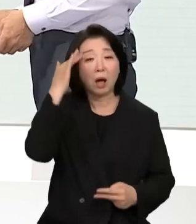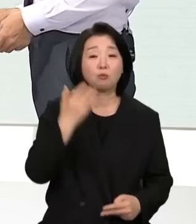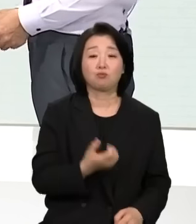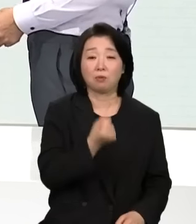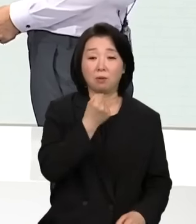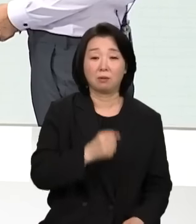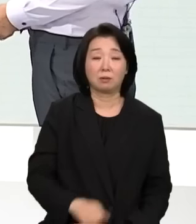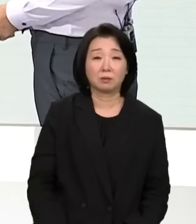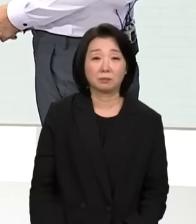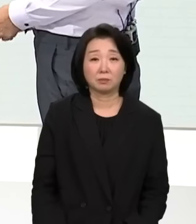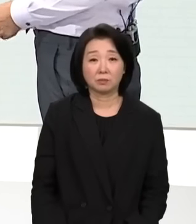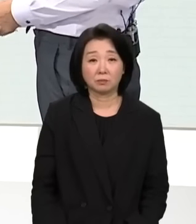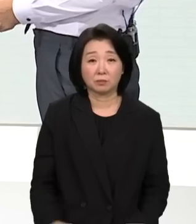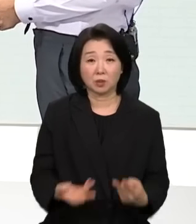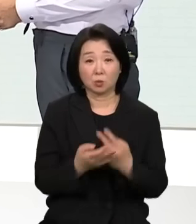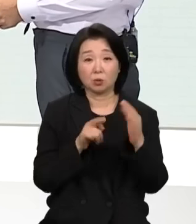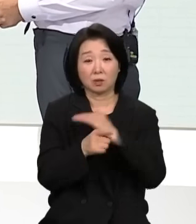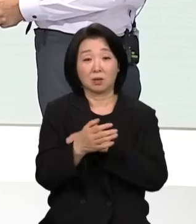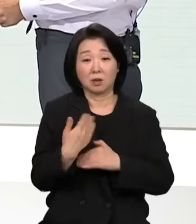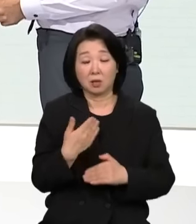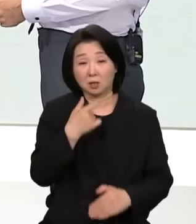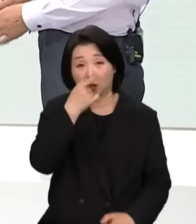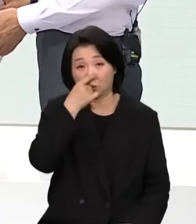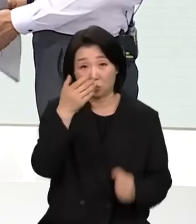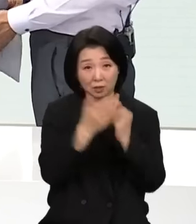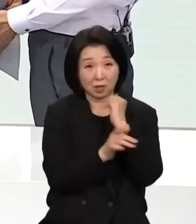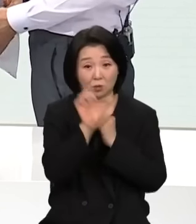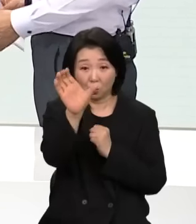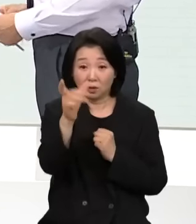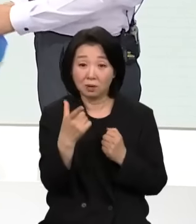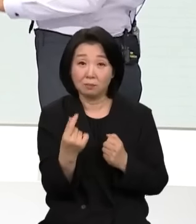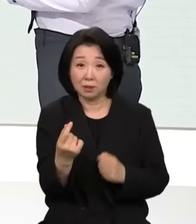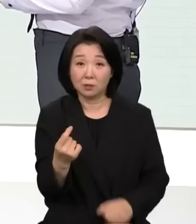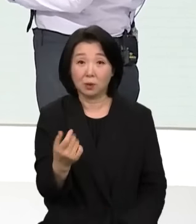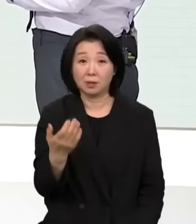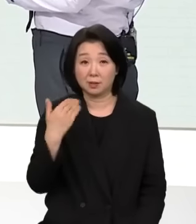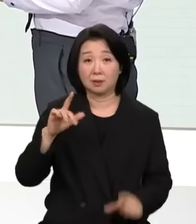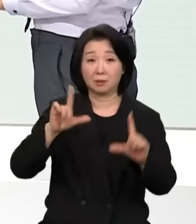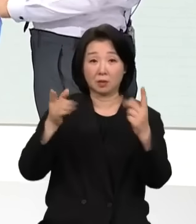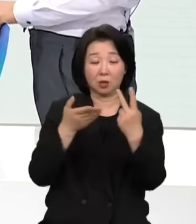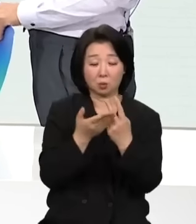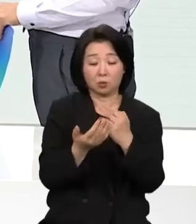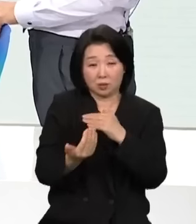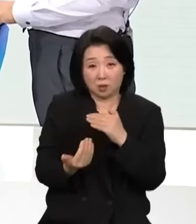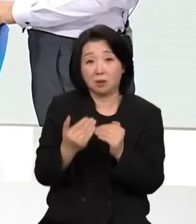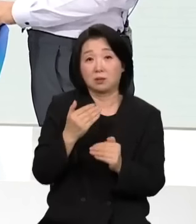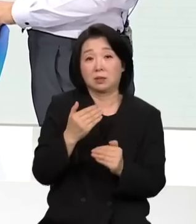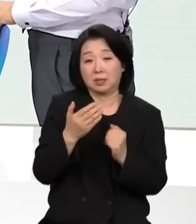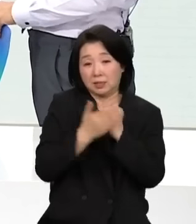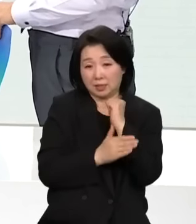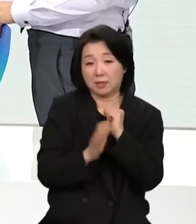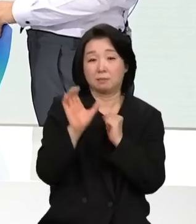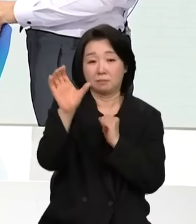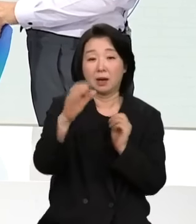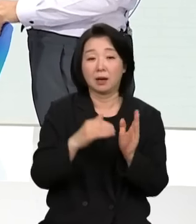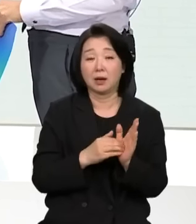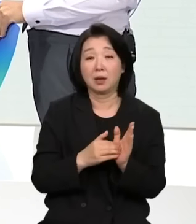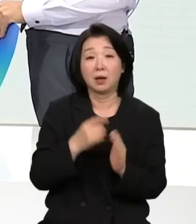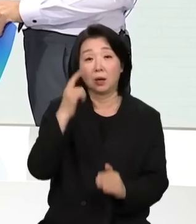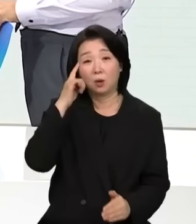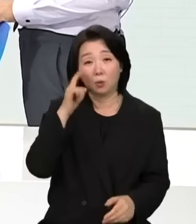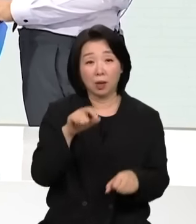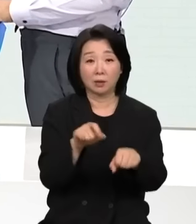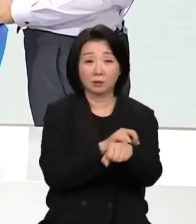조국 대표가 독도 들어가기 전에도 소주 사진을 올렸잖아요 그렇습니다 전날에 독도에 들어가기 전에 또 이런 사진 을 올렸습니다 뭐 특정